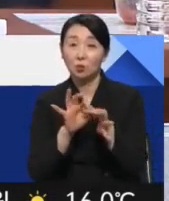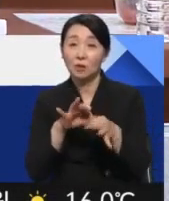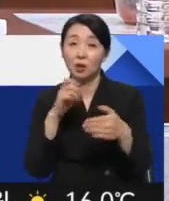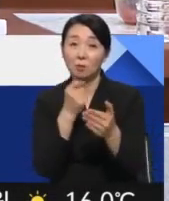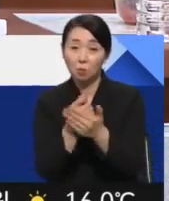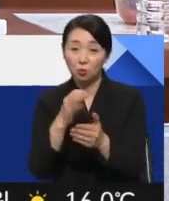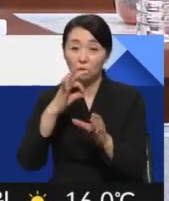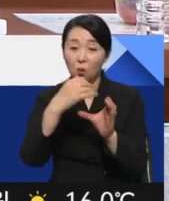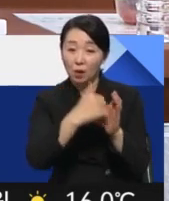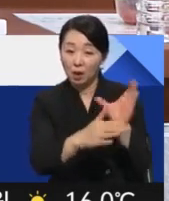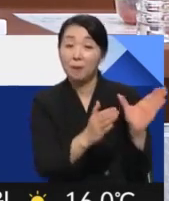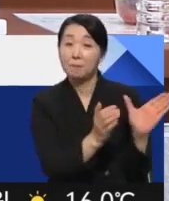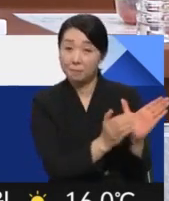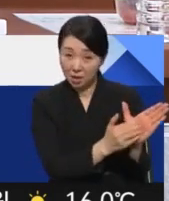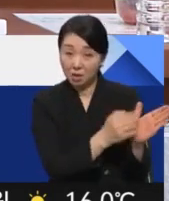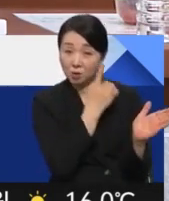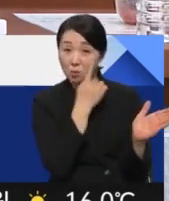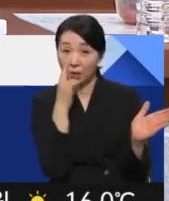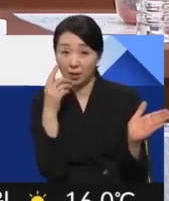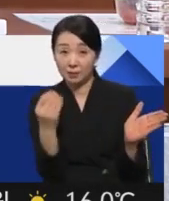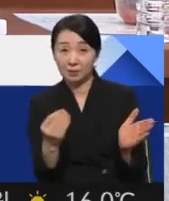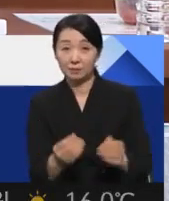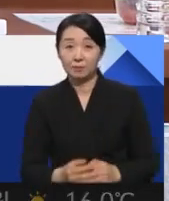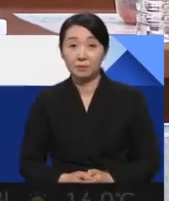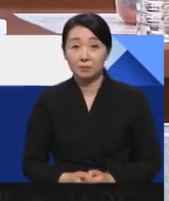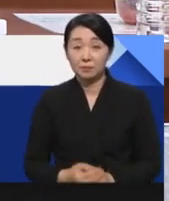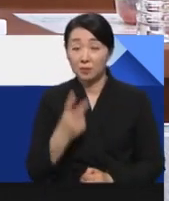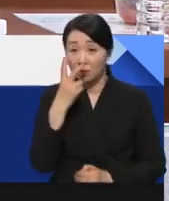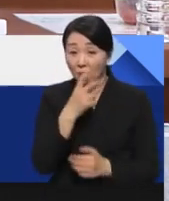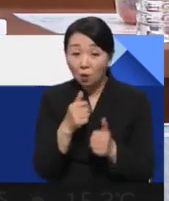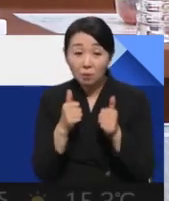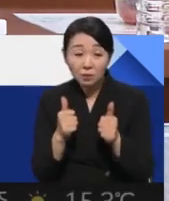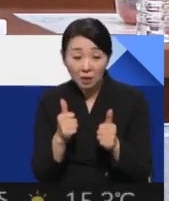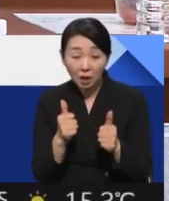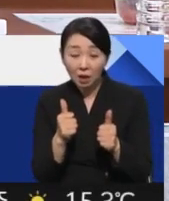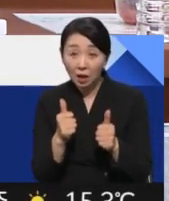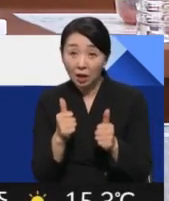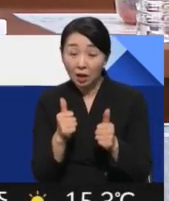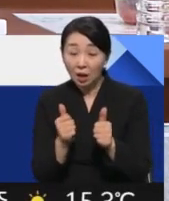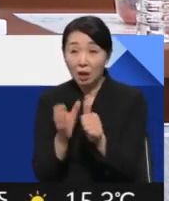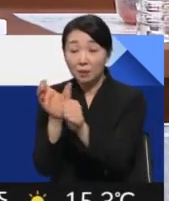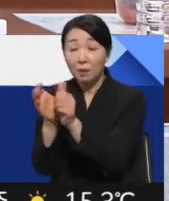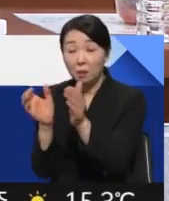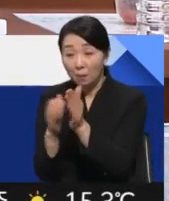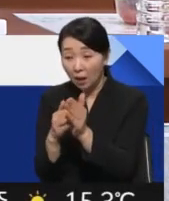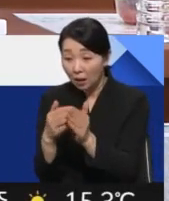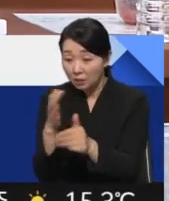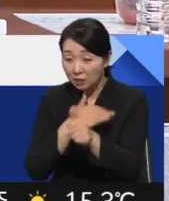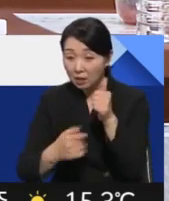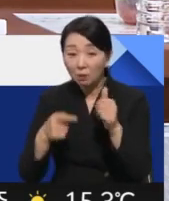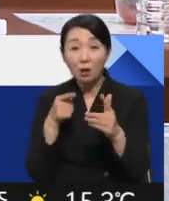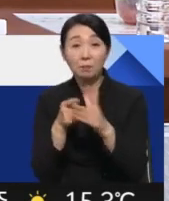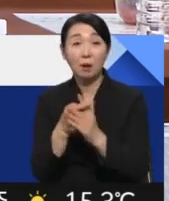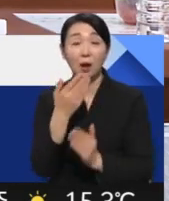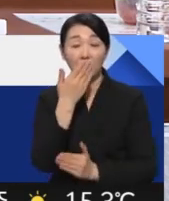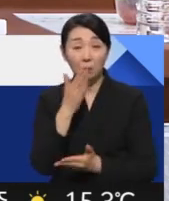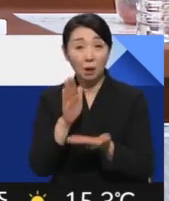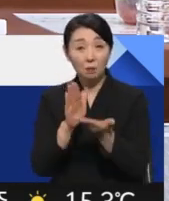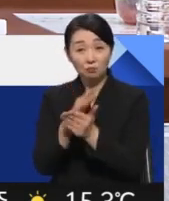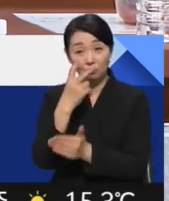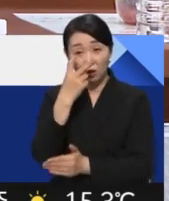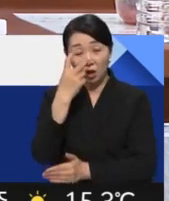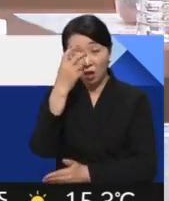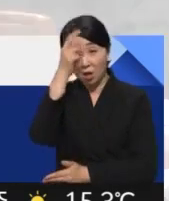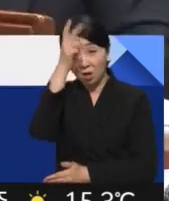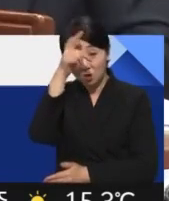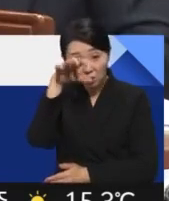현금으로 빠져나갔다는 정황을 확인했어요. 검찰로 넘어가면 이 정황이 파악이 되고 분당경찰서는 이거 파악을 못한단